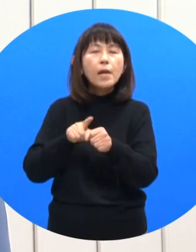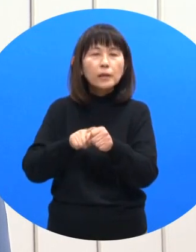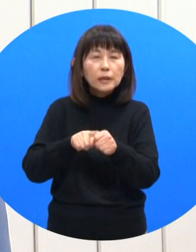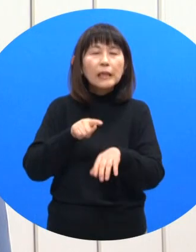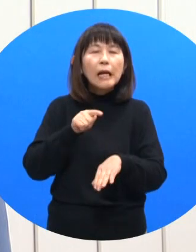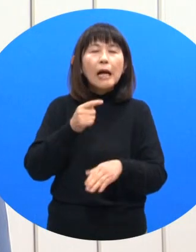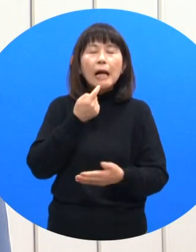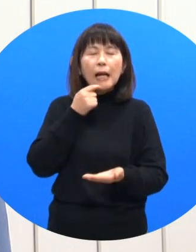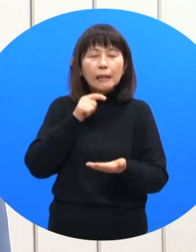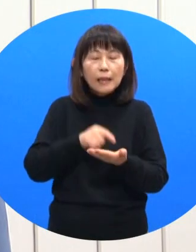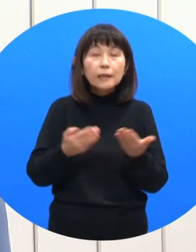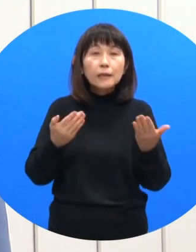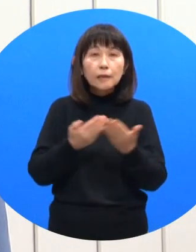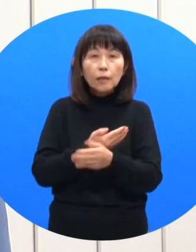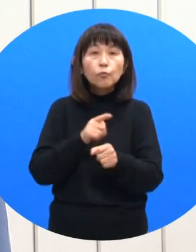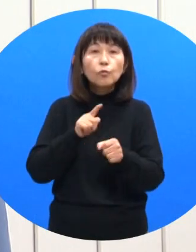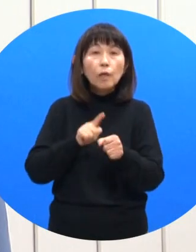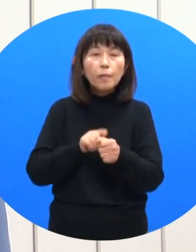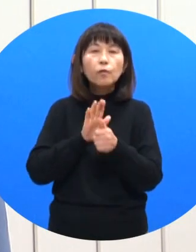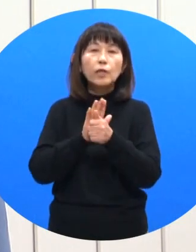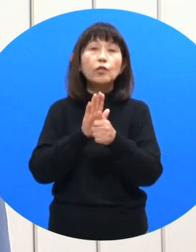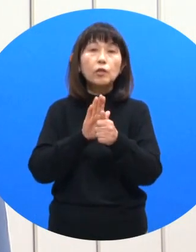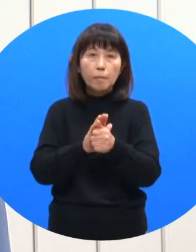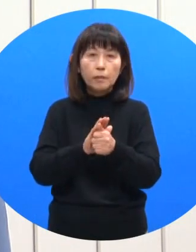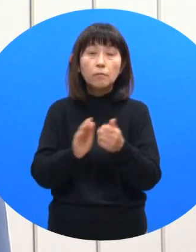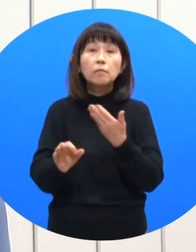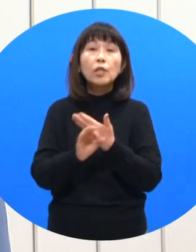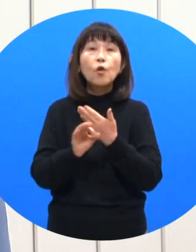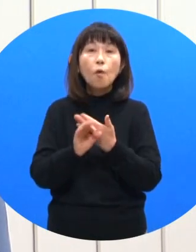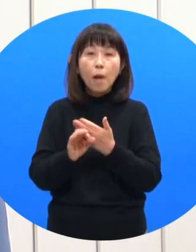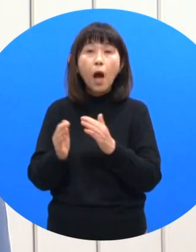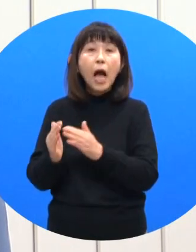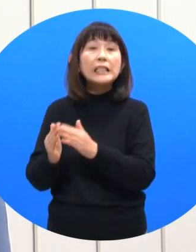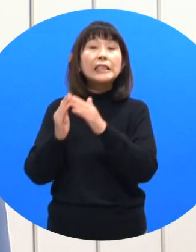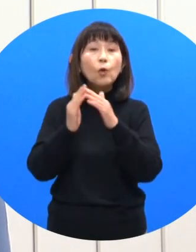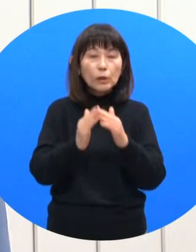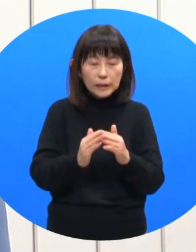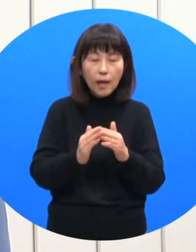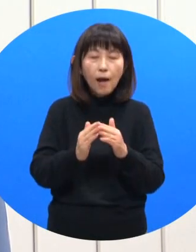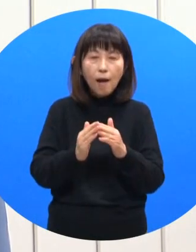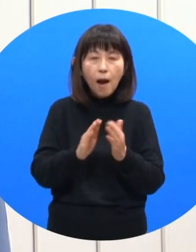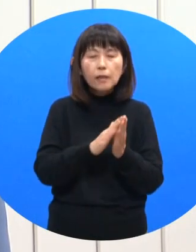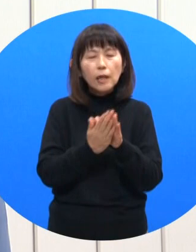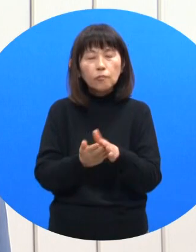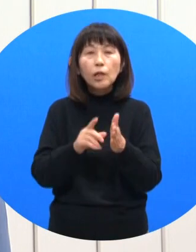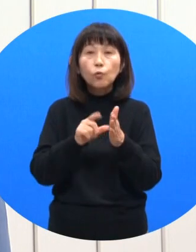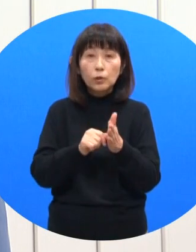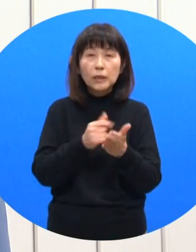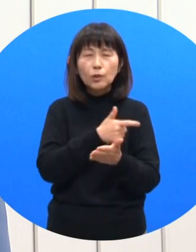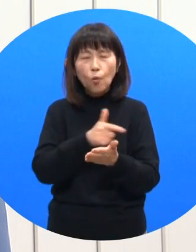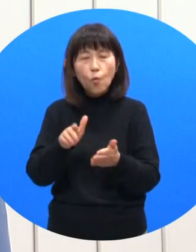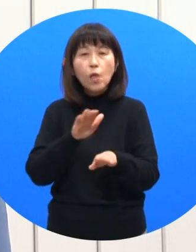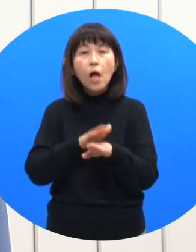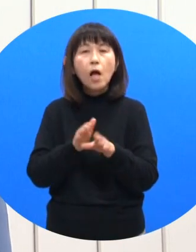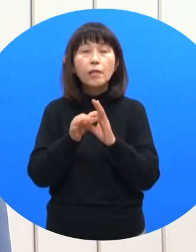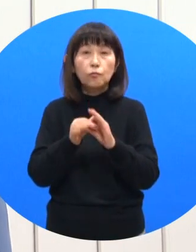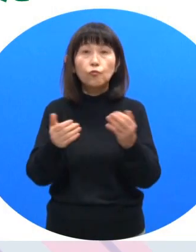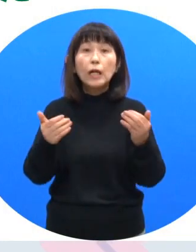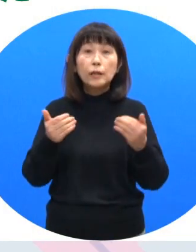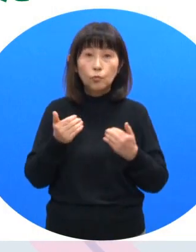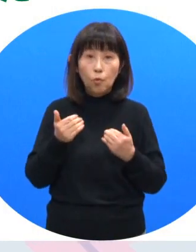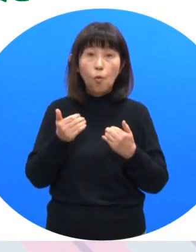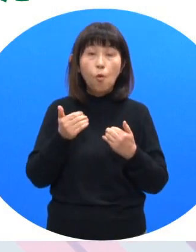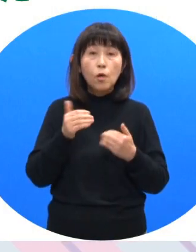便性向上にも取り組んでます。引っ越しや死亡のなどの際には様々な手続きが必要になります